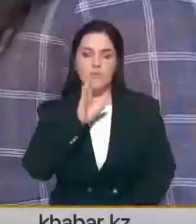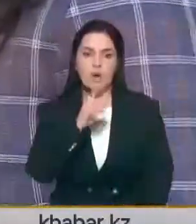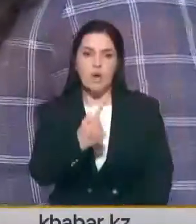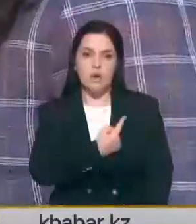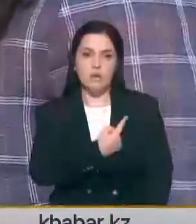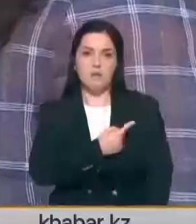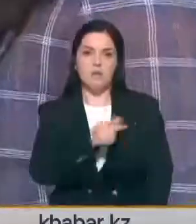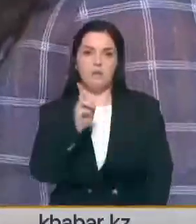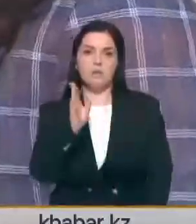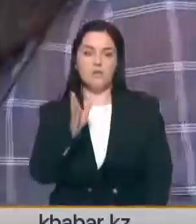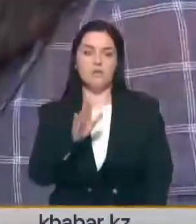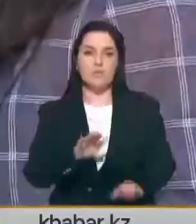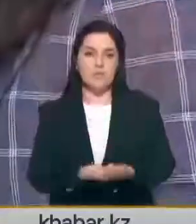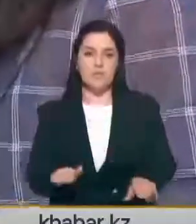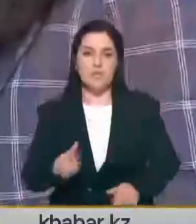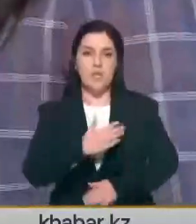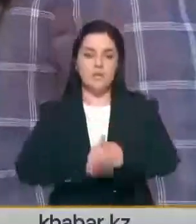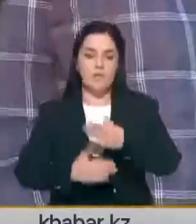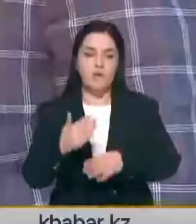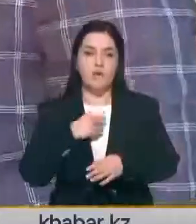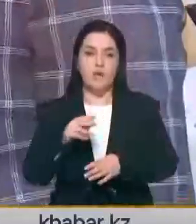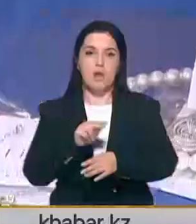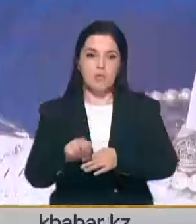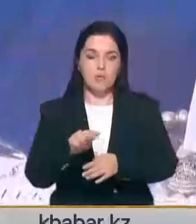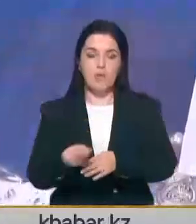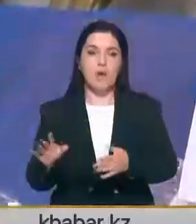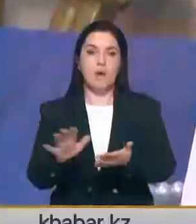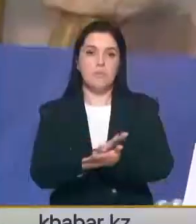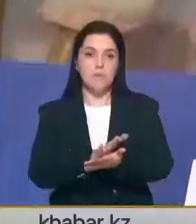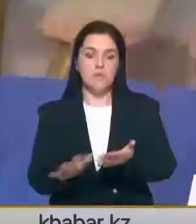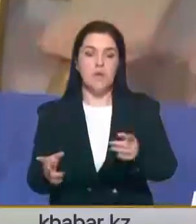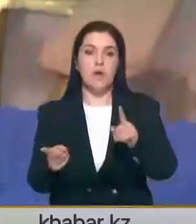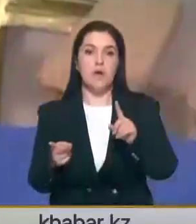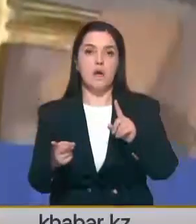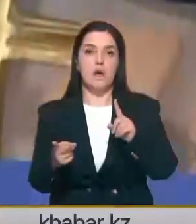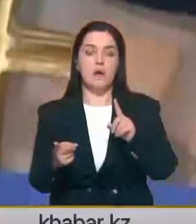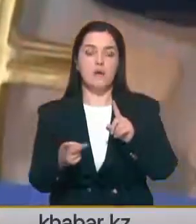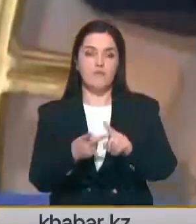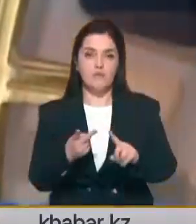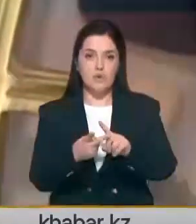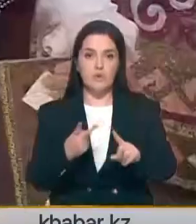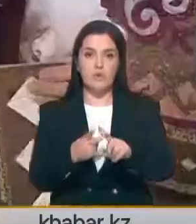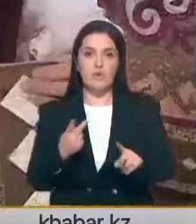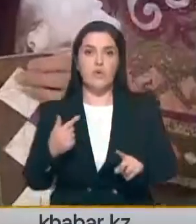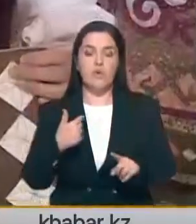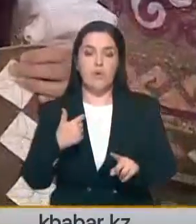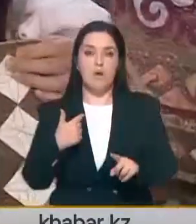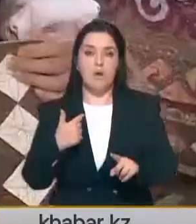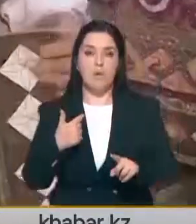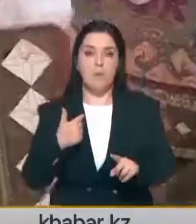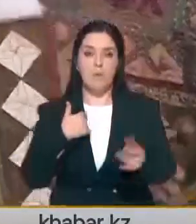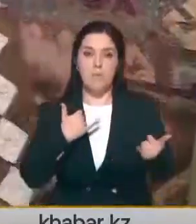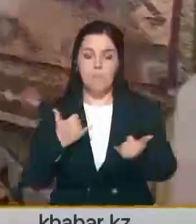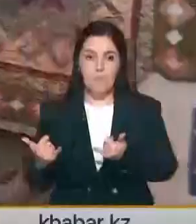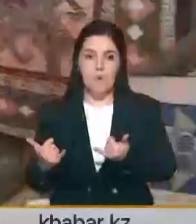у кого есть особенные детки. Обучаю этому ремеслу бесплатно. Второй аспект моего социального предпринимательства – это безотходное производство.